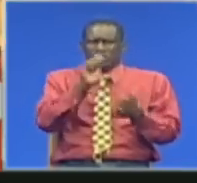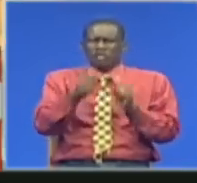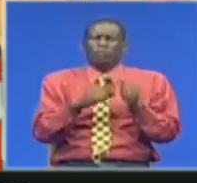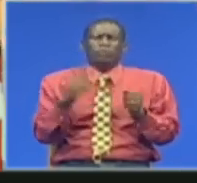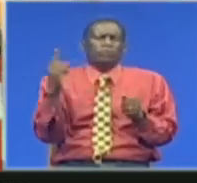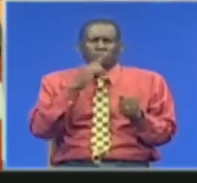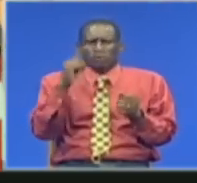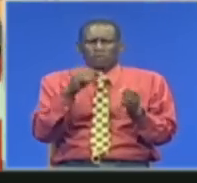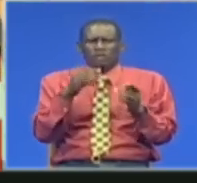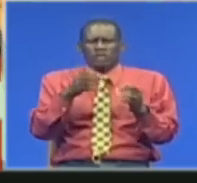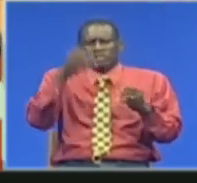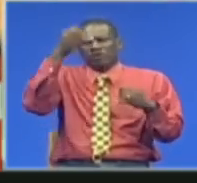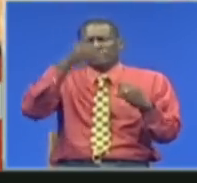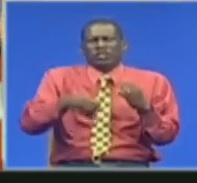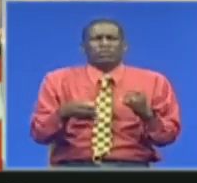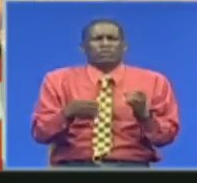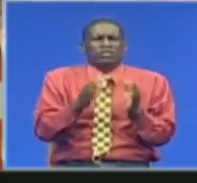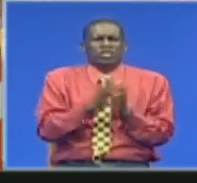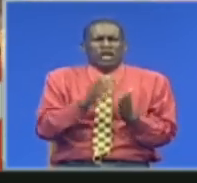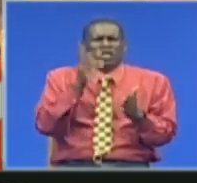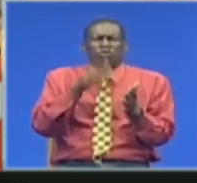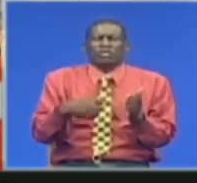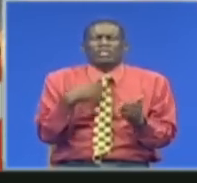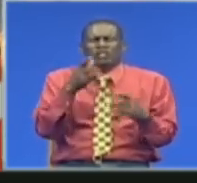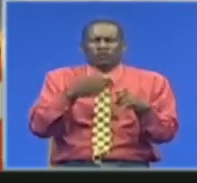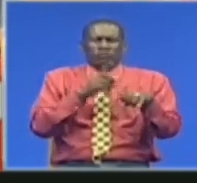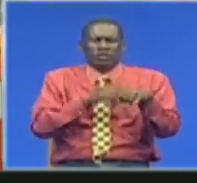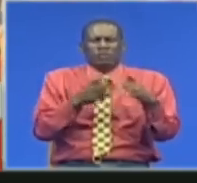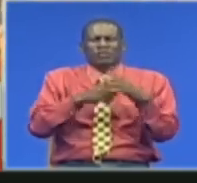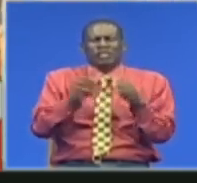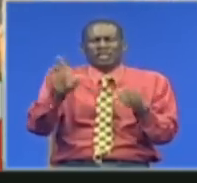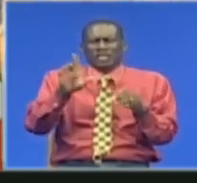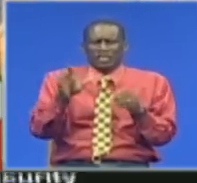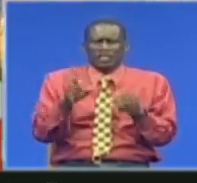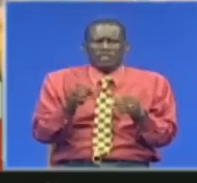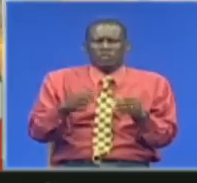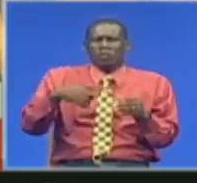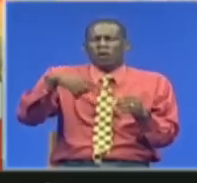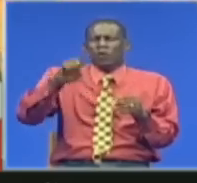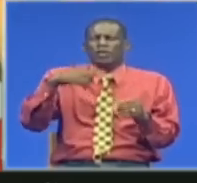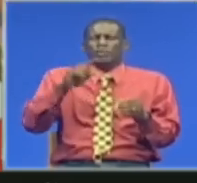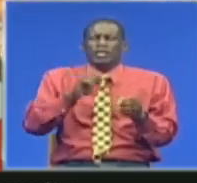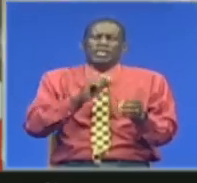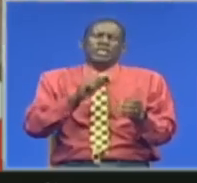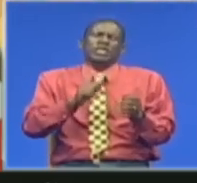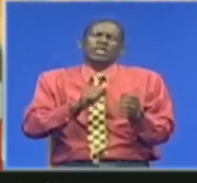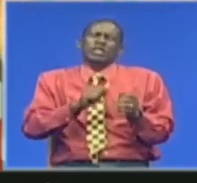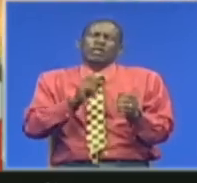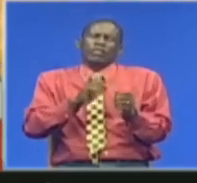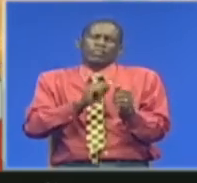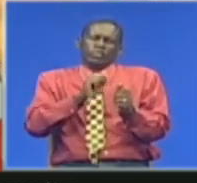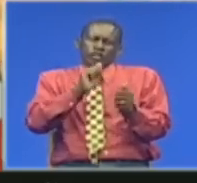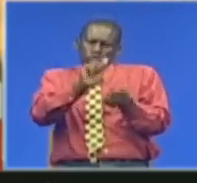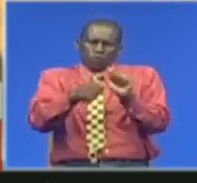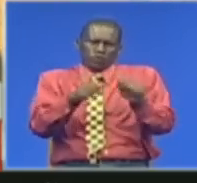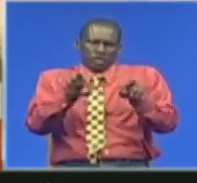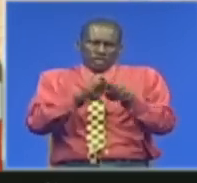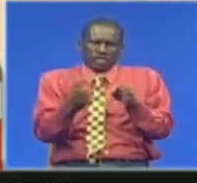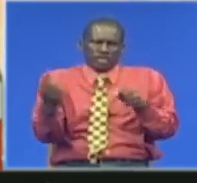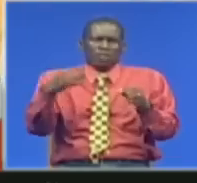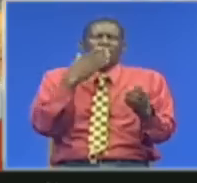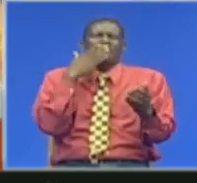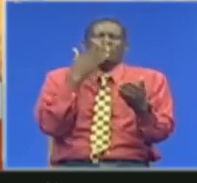haina mwenye. Na kitu nilisema tangu tuanze hii ligi tulikuwa tunachukua kila mechi vile inakuja. Na nashukuru kwa vijana kwa